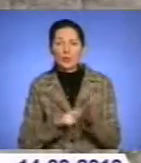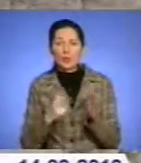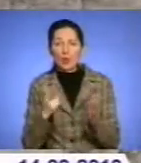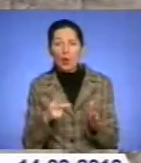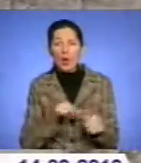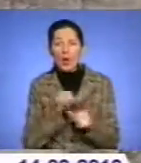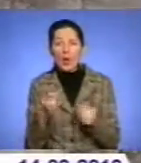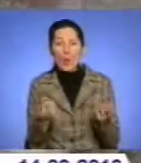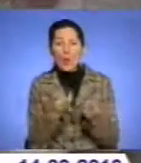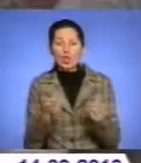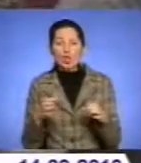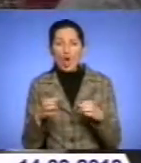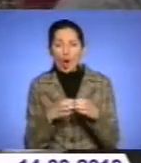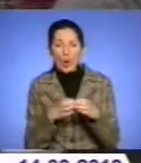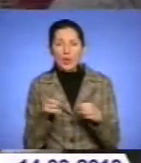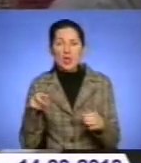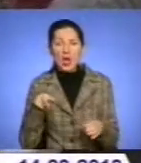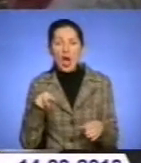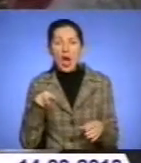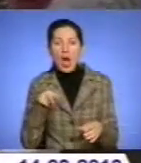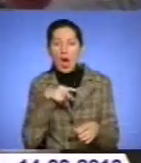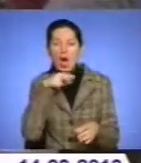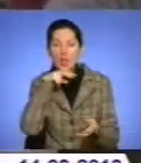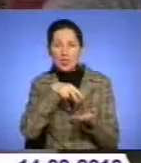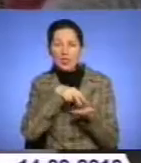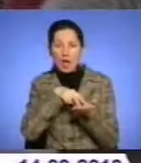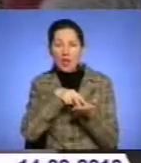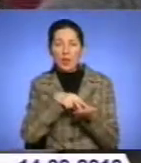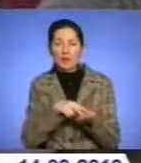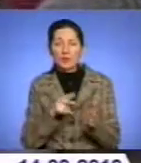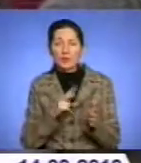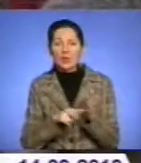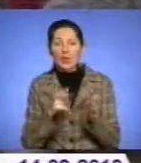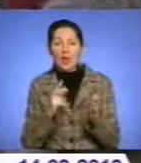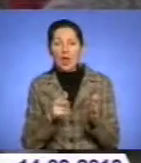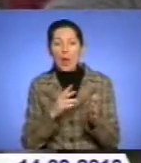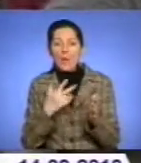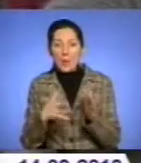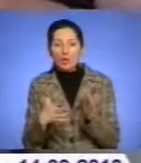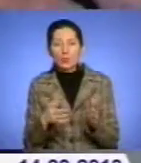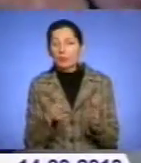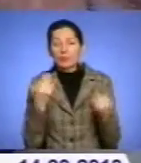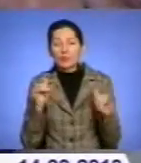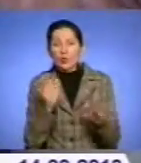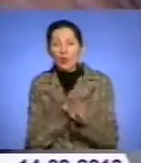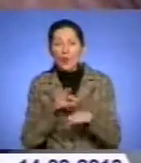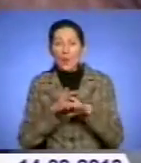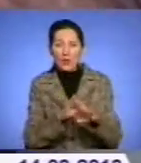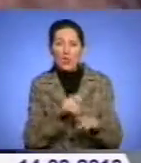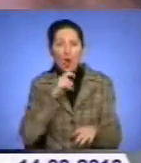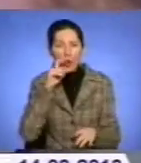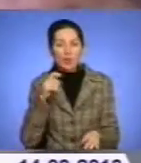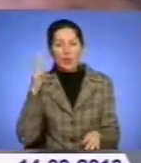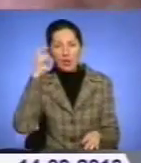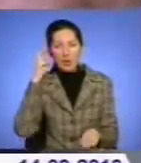пожежної команди Ленінграда. У 1952 році непередбачувана доля привела його на Україну, а саме у Київське